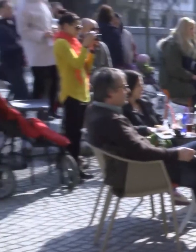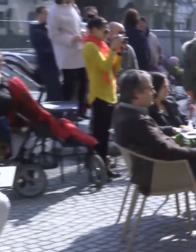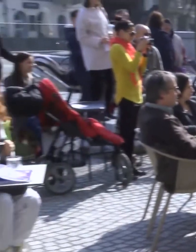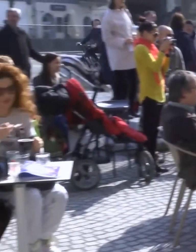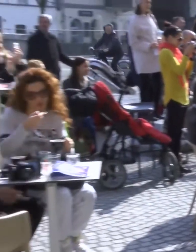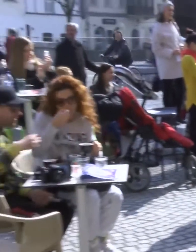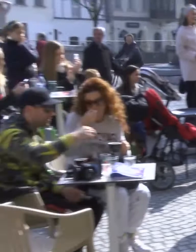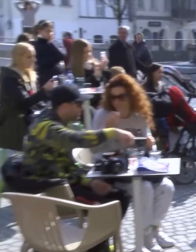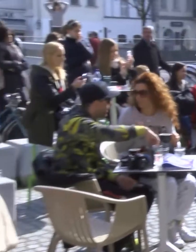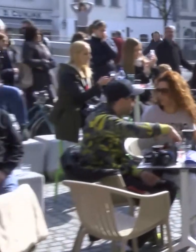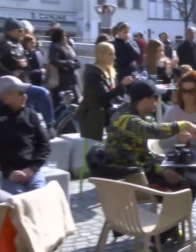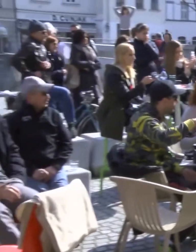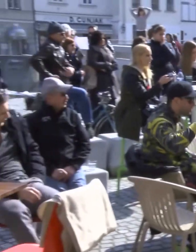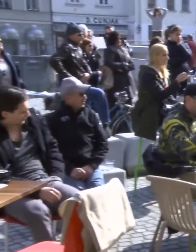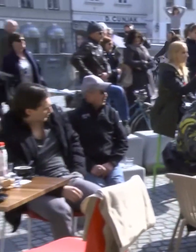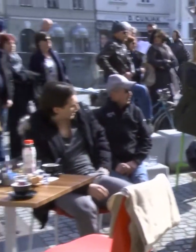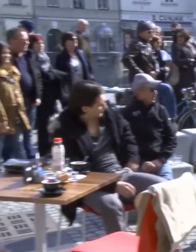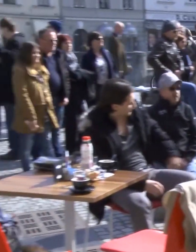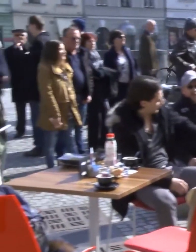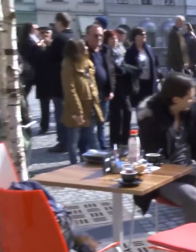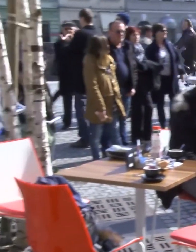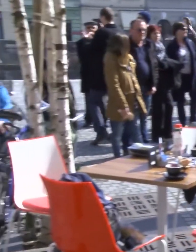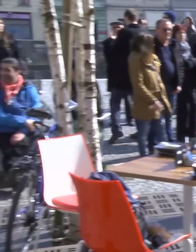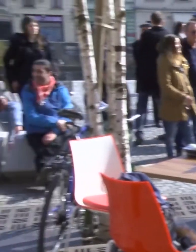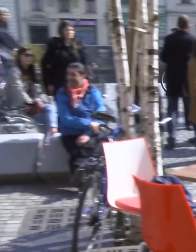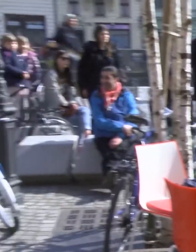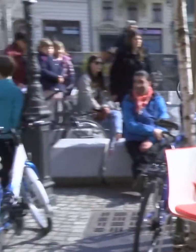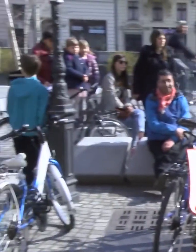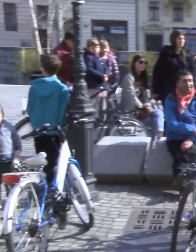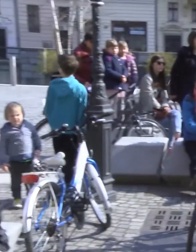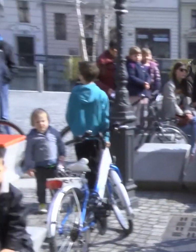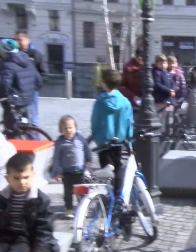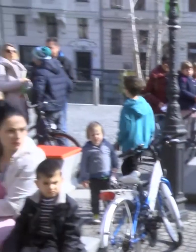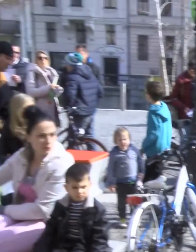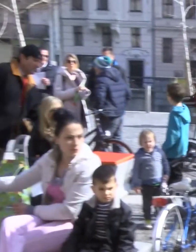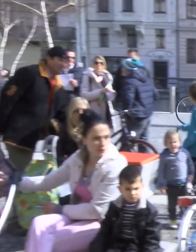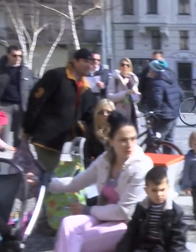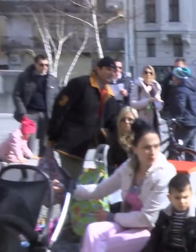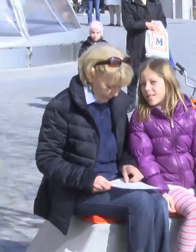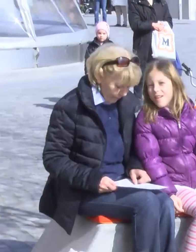Come on, baby, please, and I'll be with you.